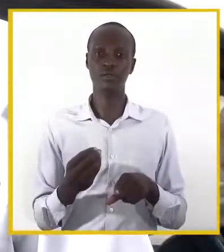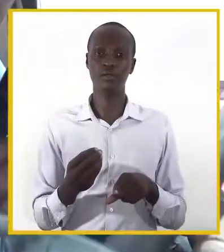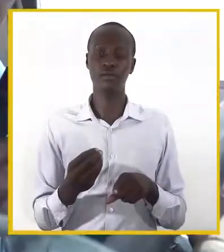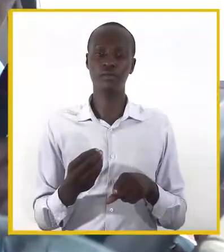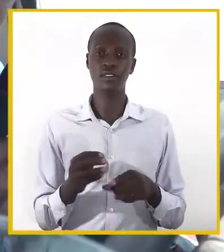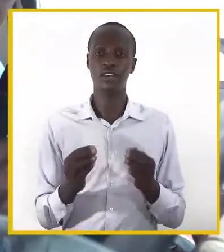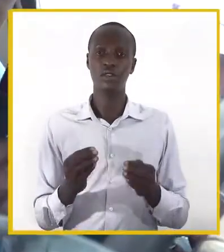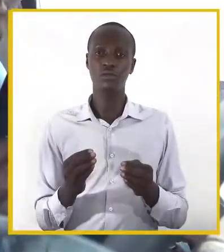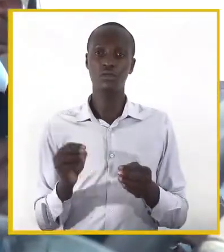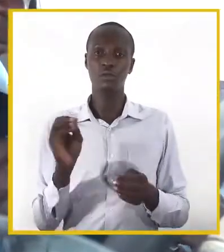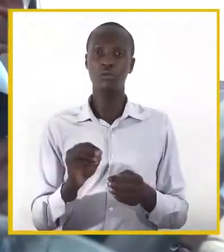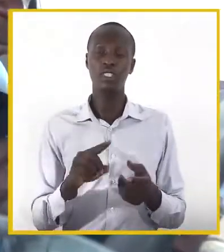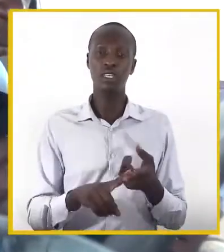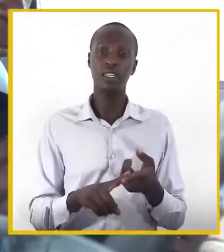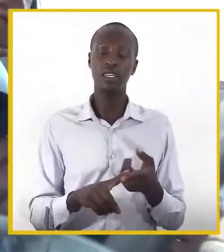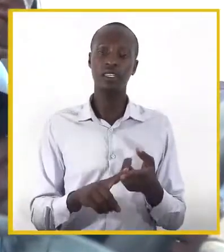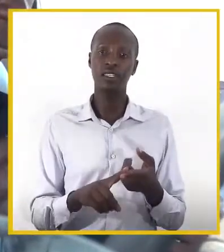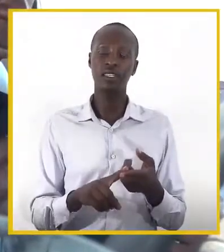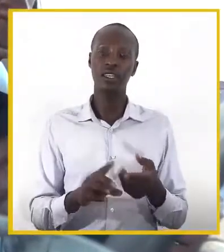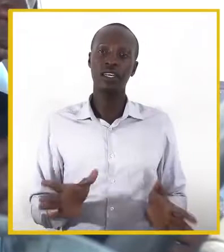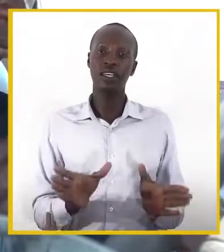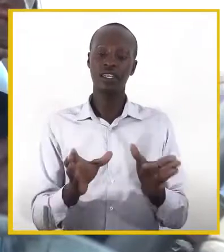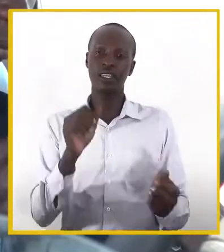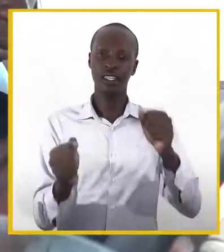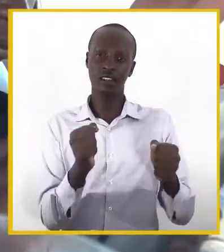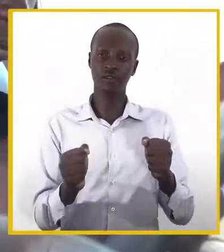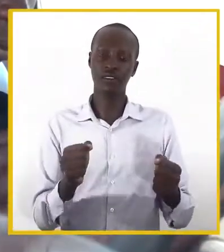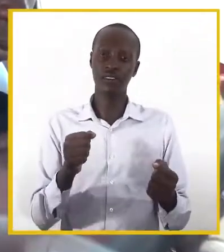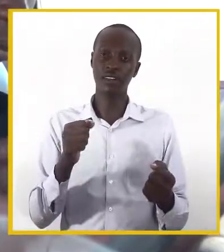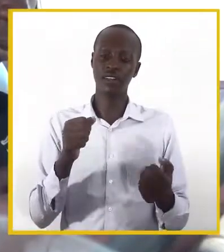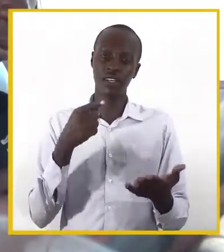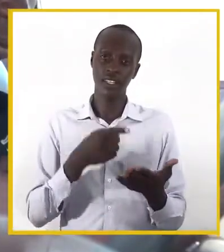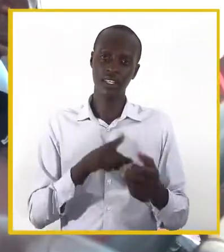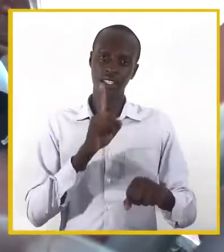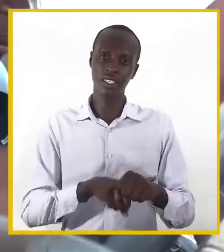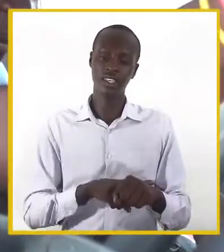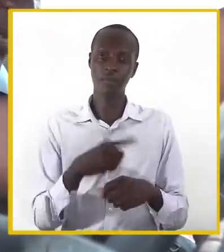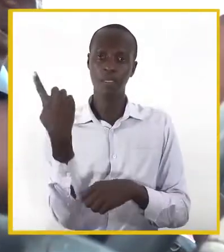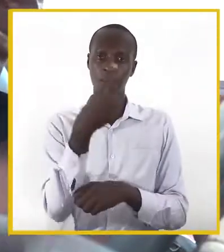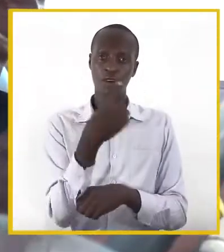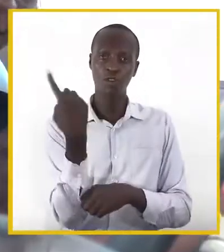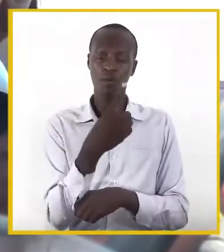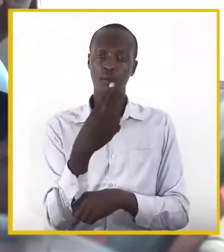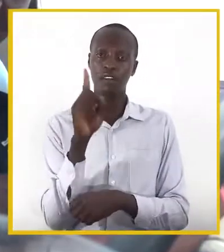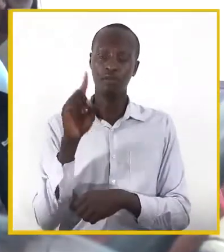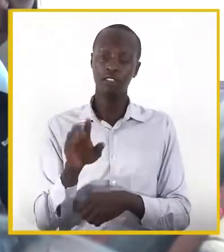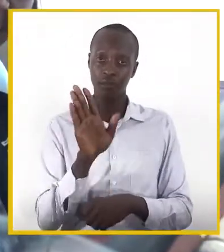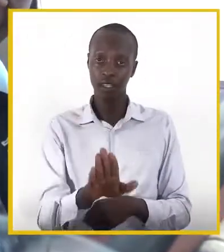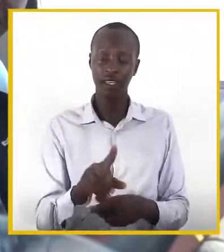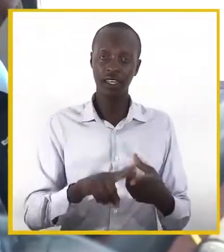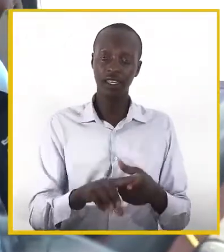distance. Ndinongokurudzirawo kuti amwe madhiraivha angu kana tichifamba rain season inei mawaipa anofanira kunge